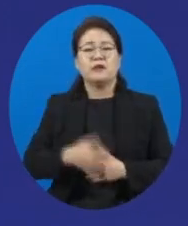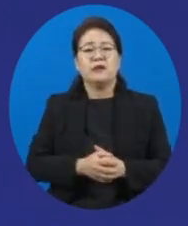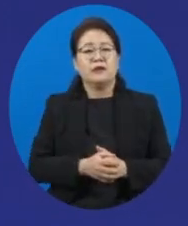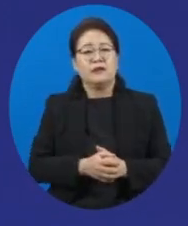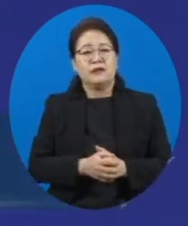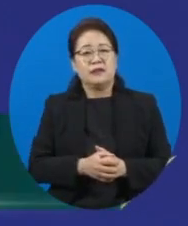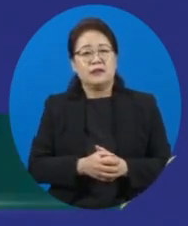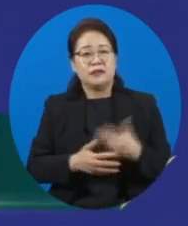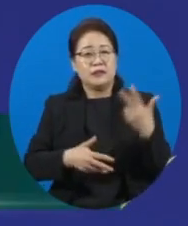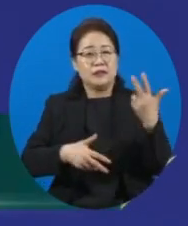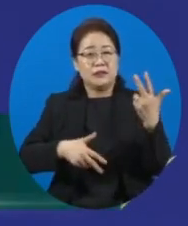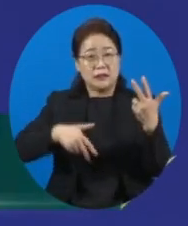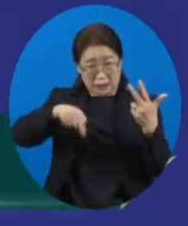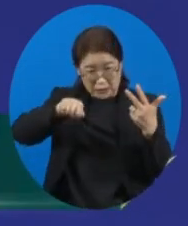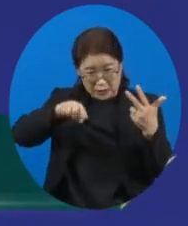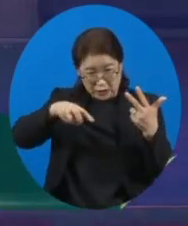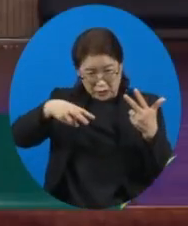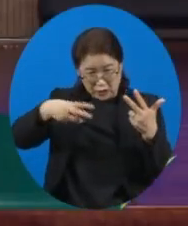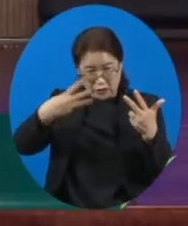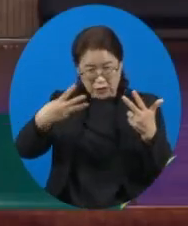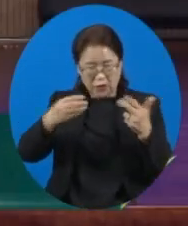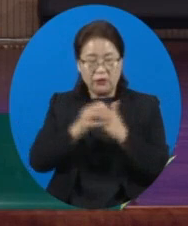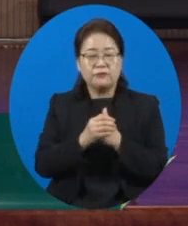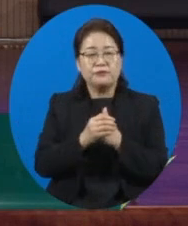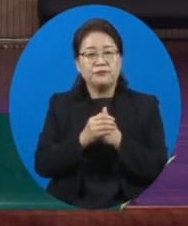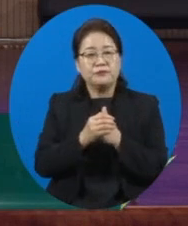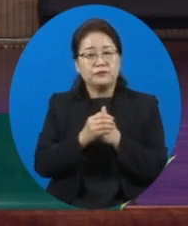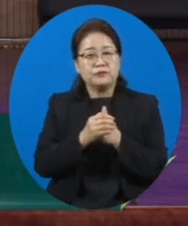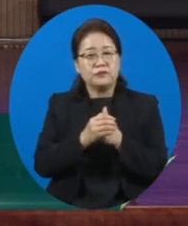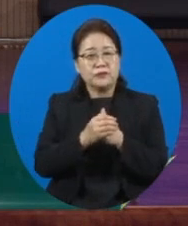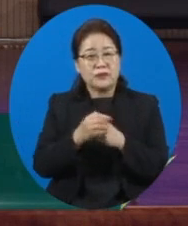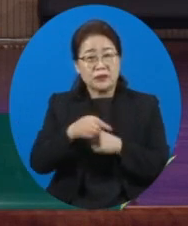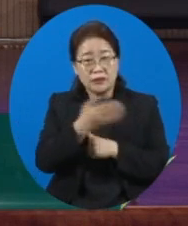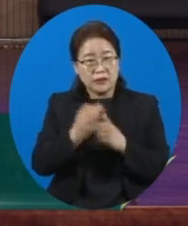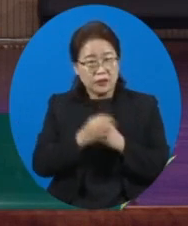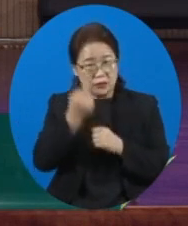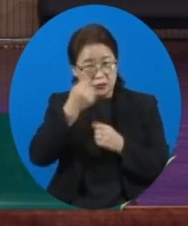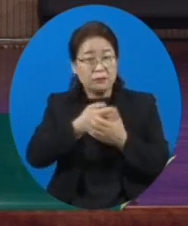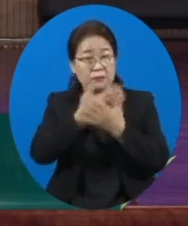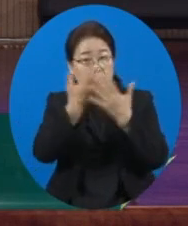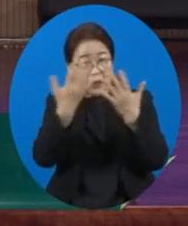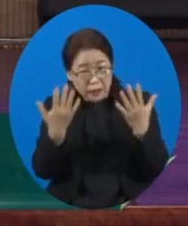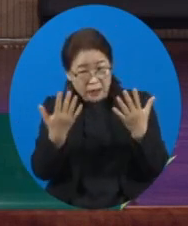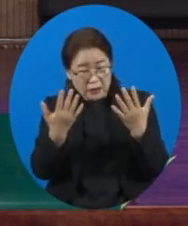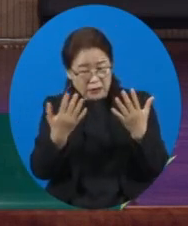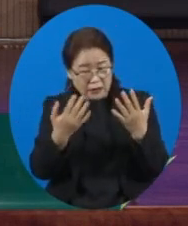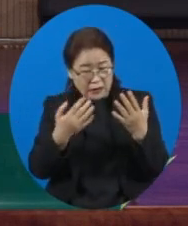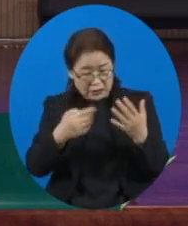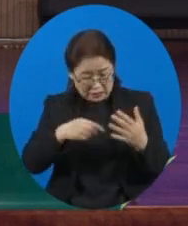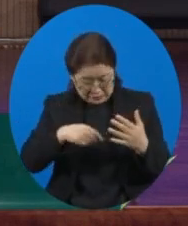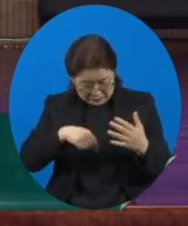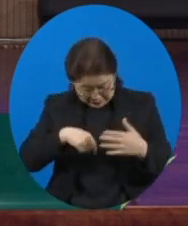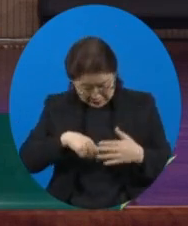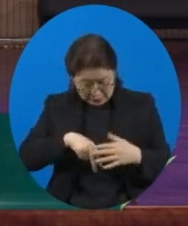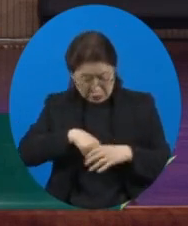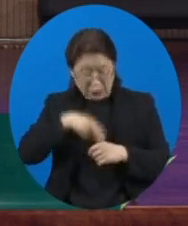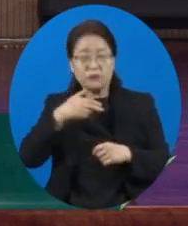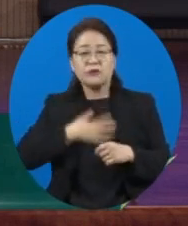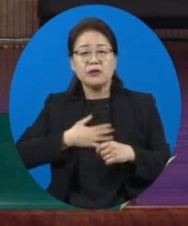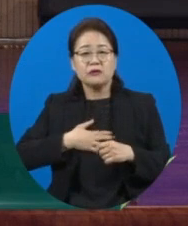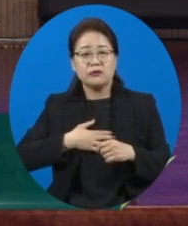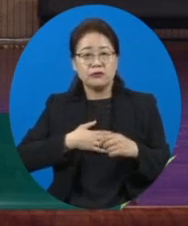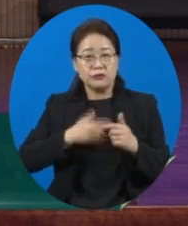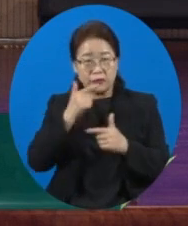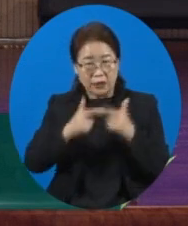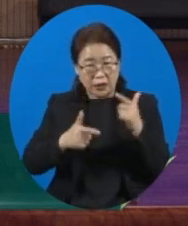우리 7절의 말씀을 함께 읽겠습니다. 다 같이요. 이에 그들의 눈이 밝아져 자기들이 벗은 줄을 알고 무화과